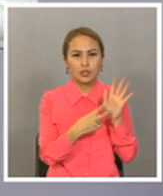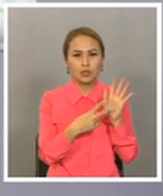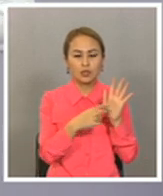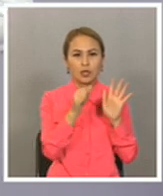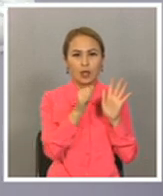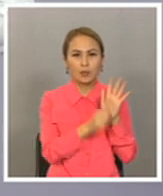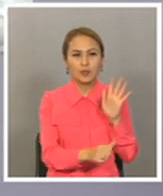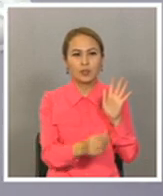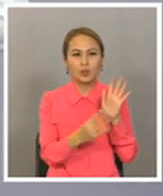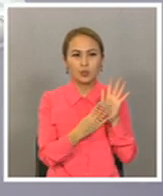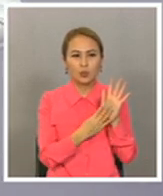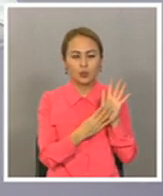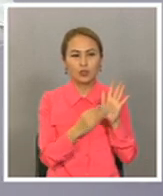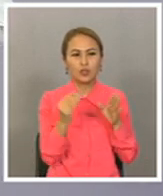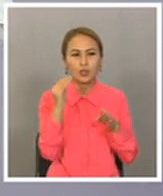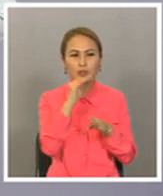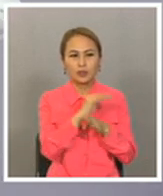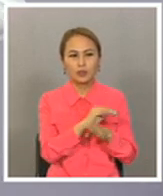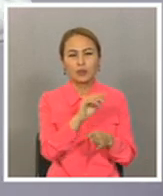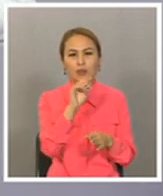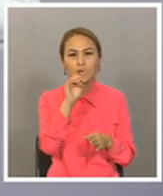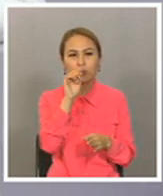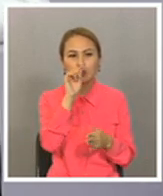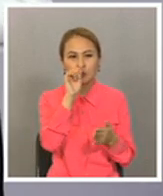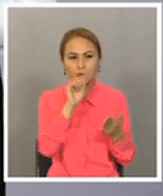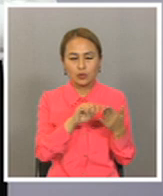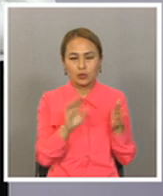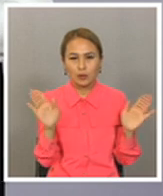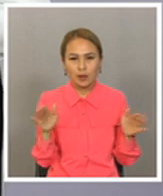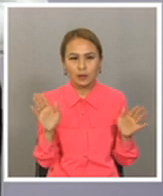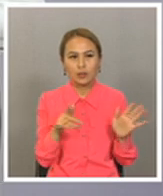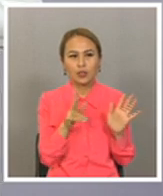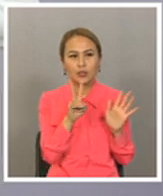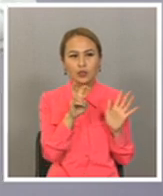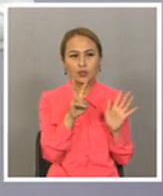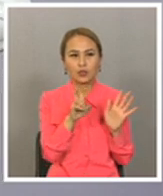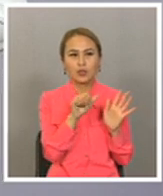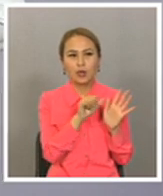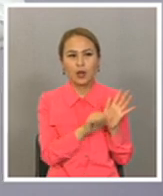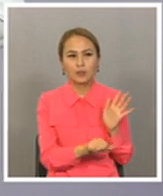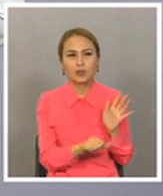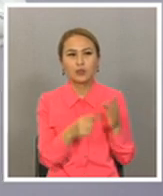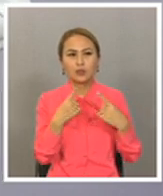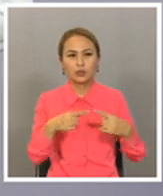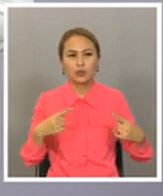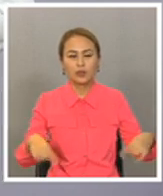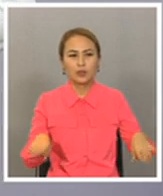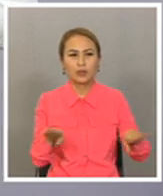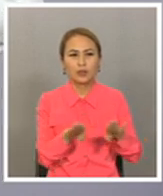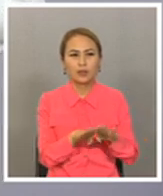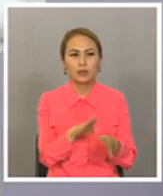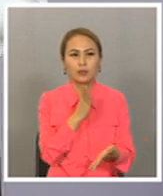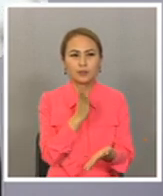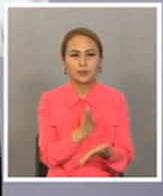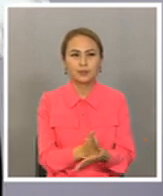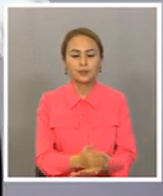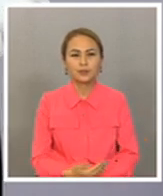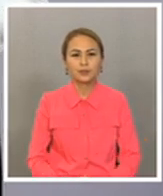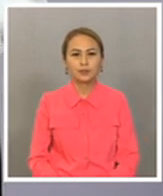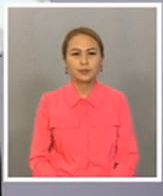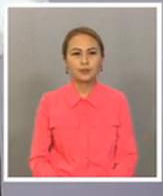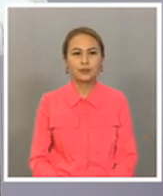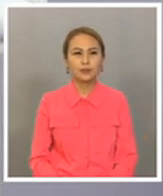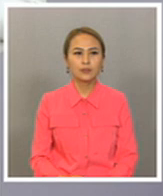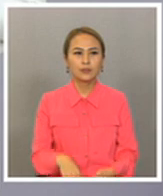түрі, сонымен бірге құстардың 260 түрі кездеседі екен. Жарайсыздар